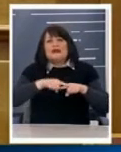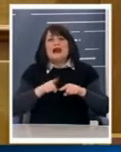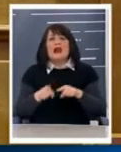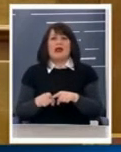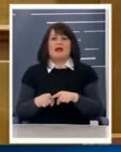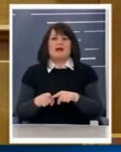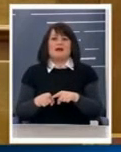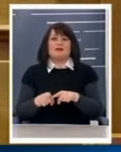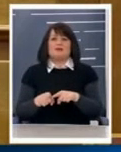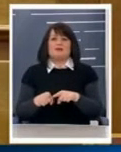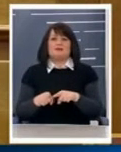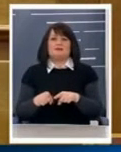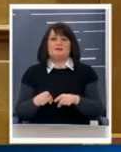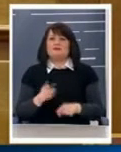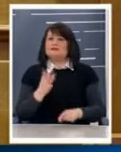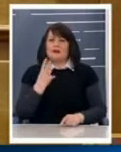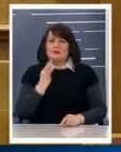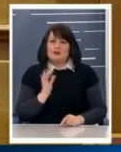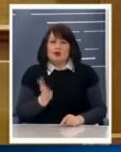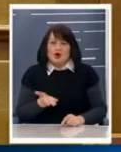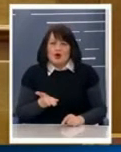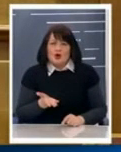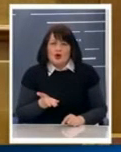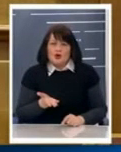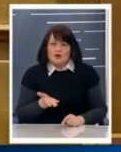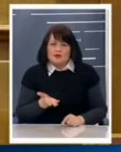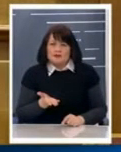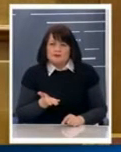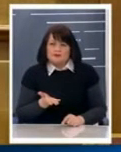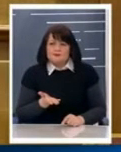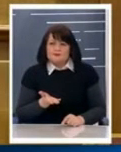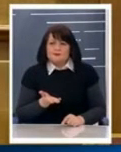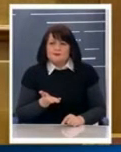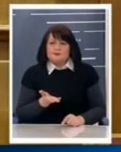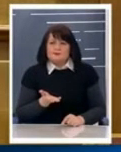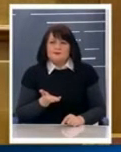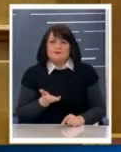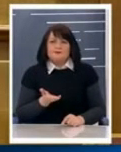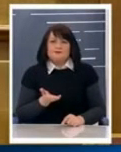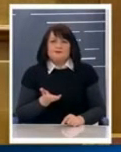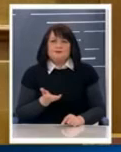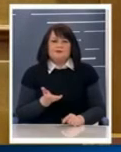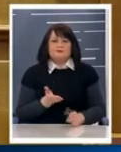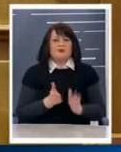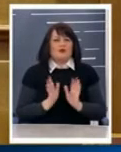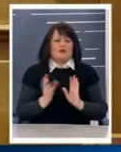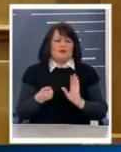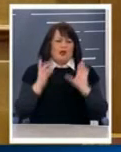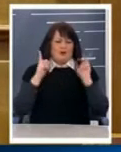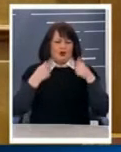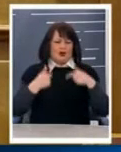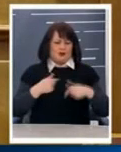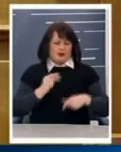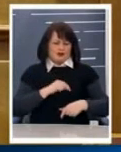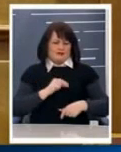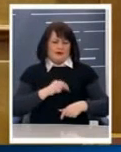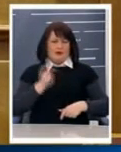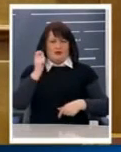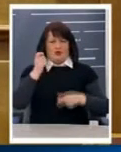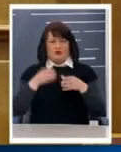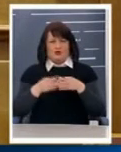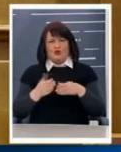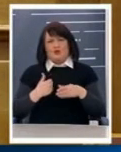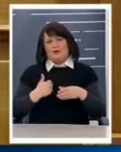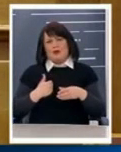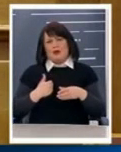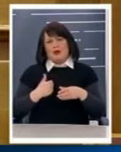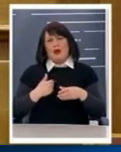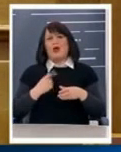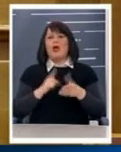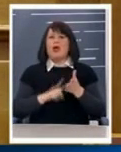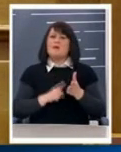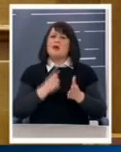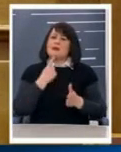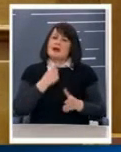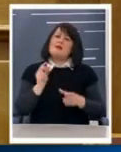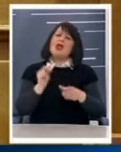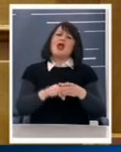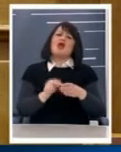Γιατί αν μόνο το κόμμα υπολόγιζε ο κύριος Σαμαράς, έπρεπε να πει